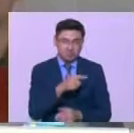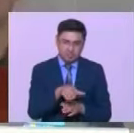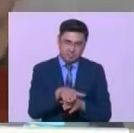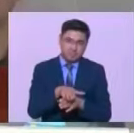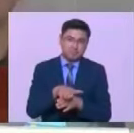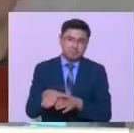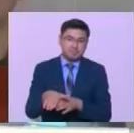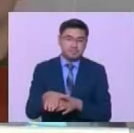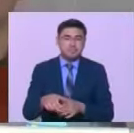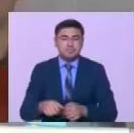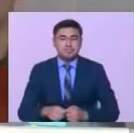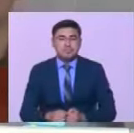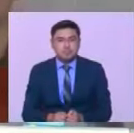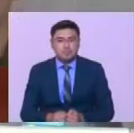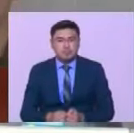біздің міндетіміз